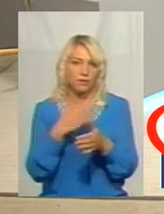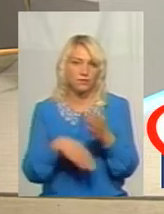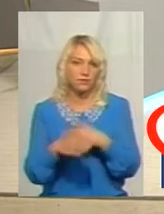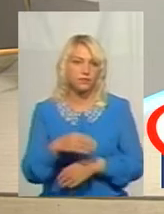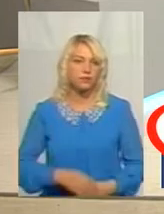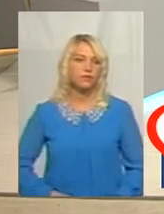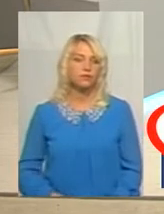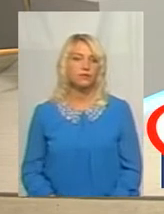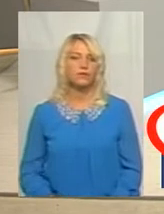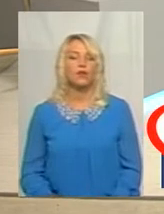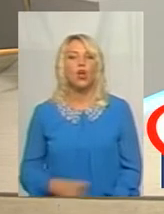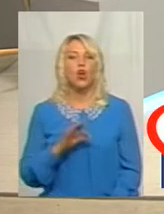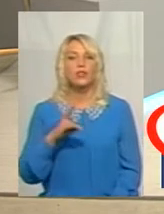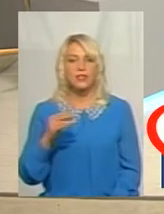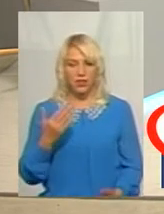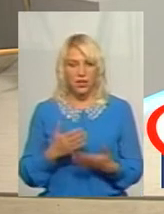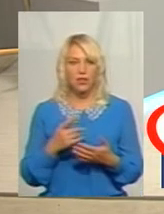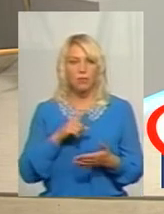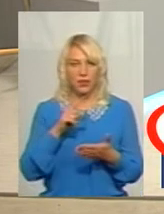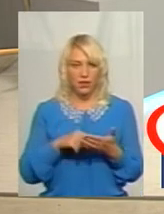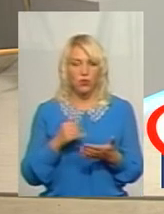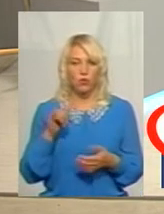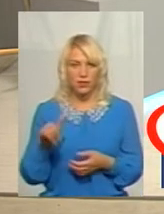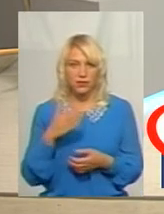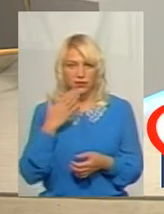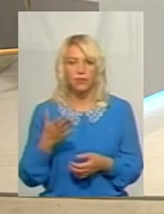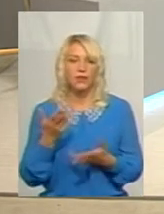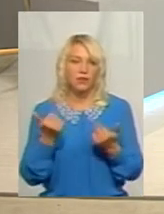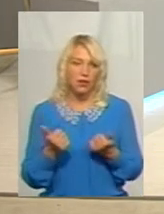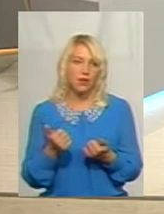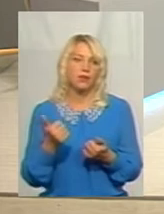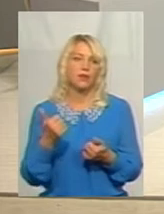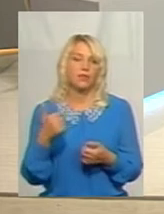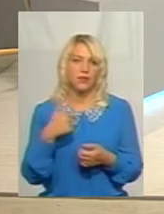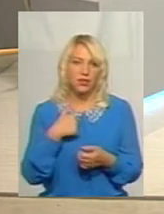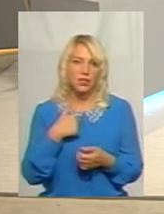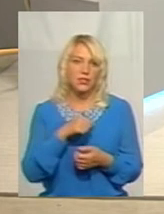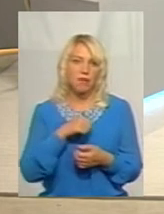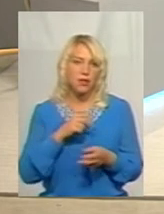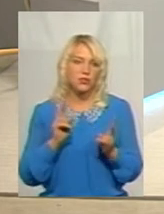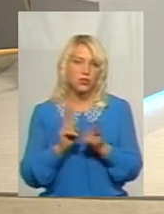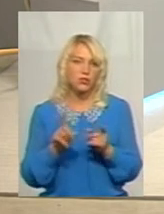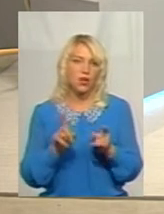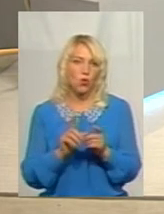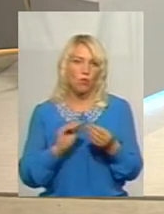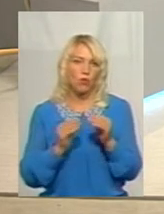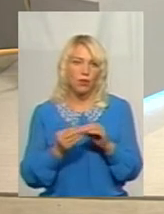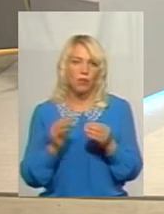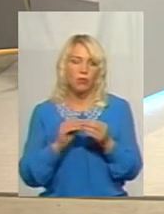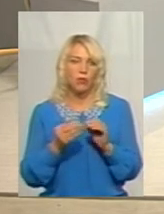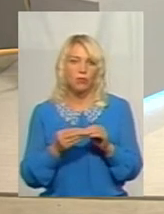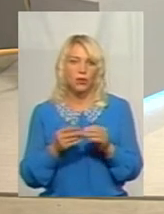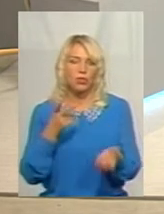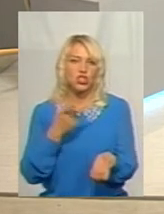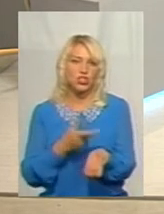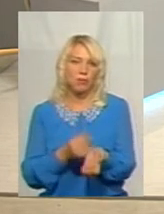прошу долучайтеся до розмови, які ще маєте. Так, звичайно, в мене є питання. Я сама стикнулася з такою проблемою, проблема щеплень